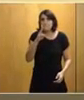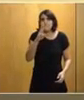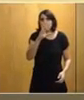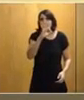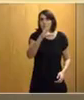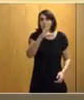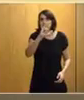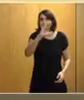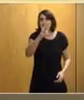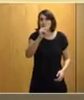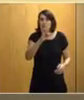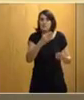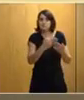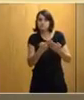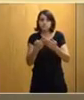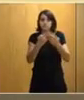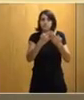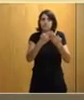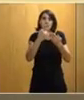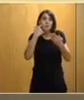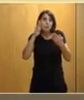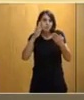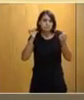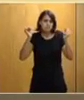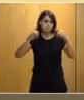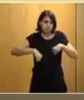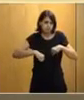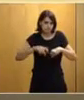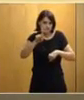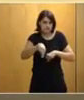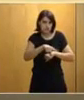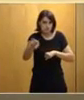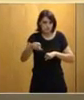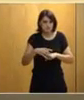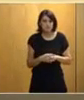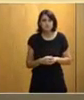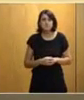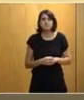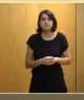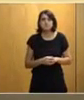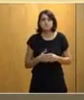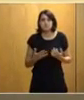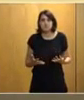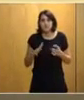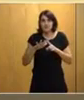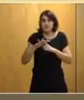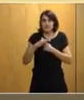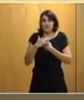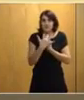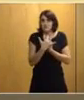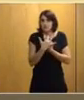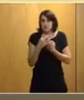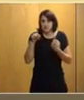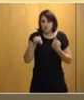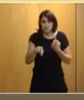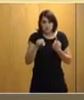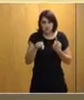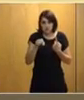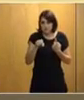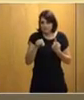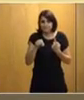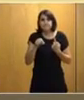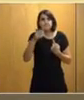a ser valorades i si s'escau aprovades. Per tant, en aquest context, de nou, continua sent molt important,